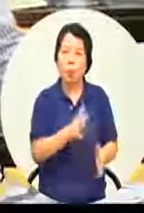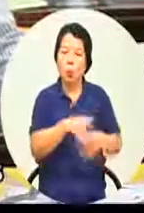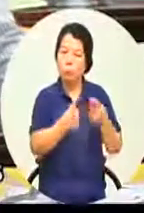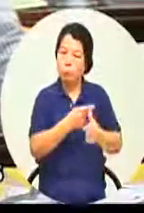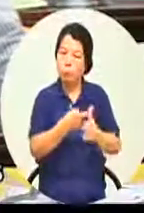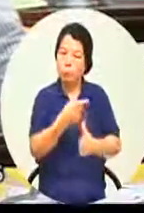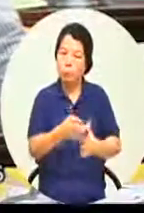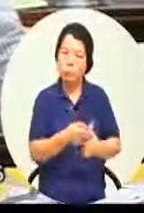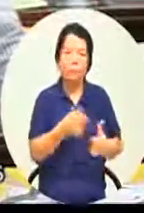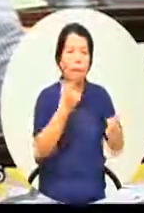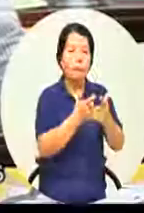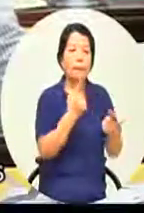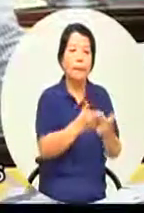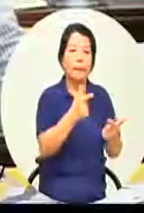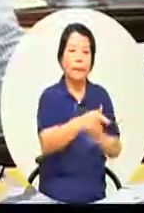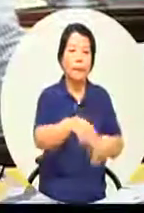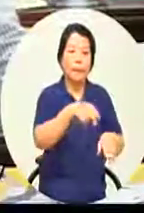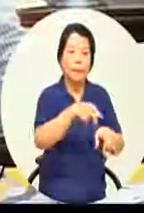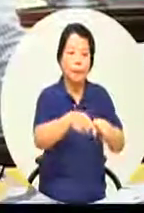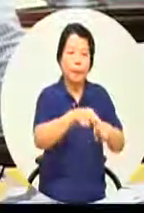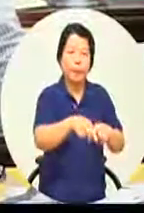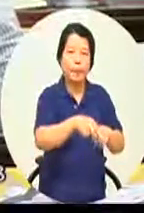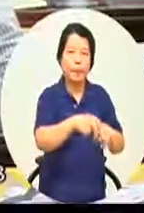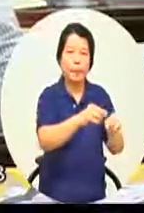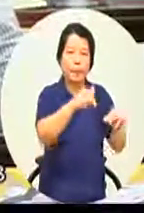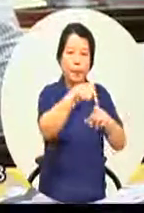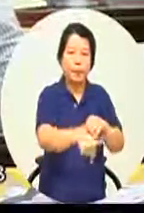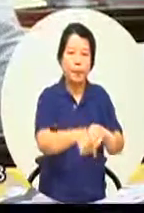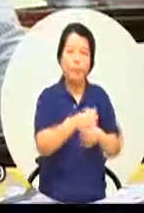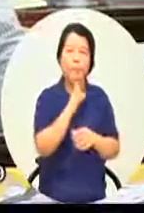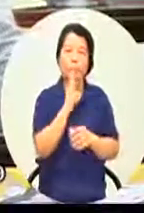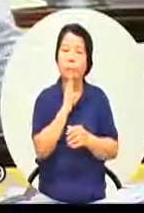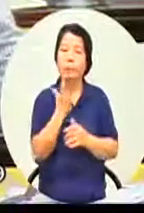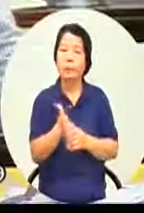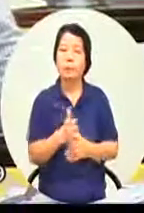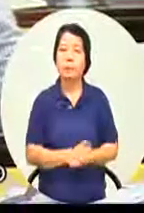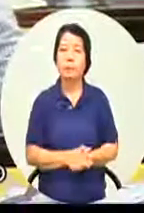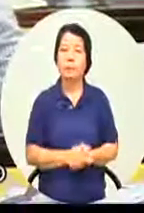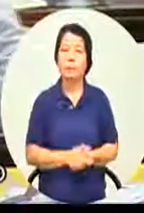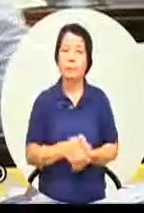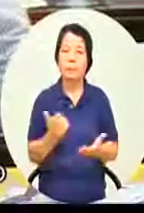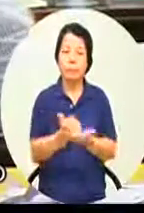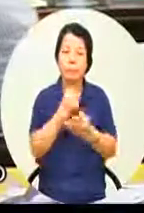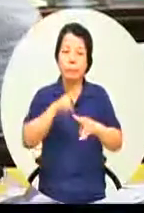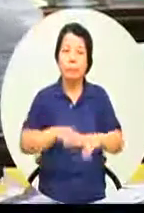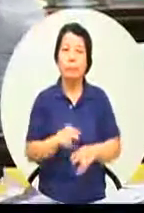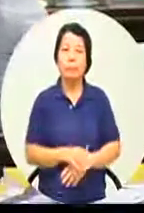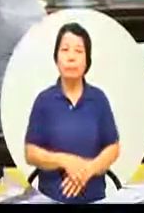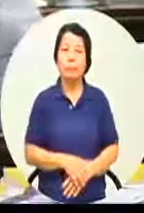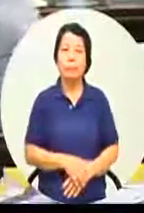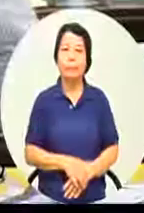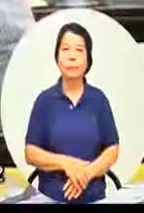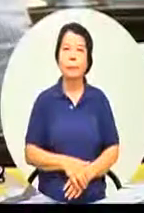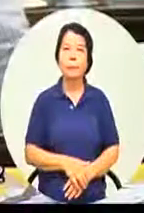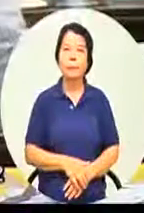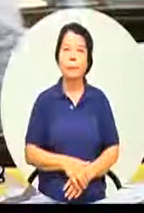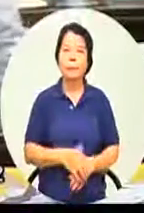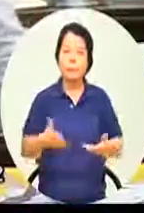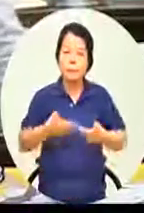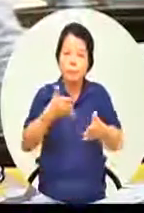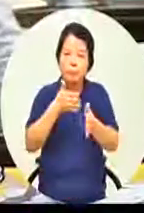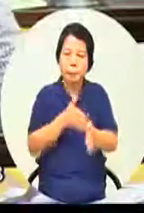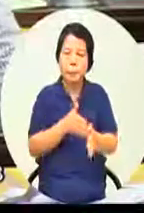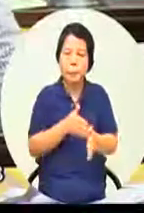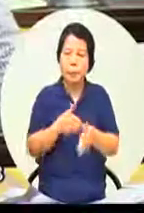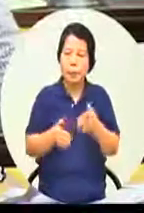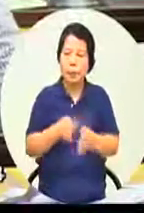接，然后可以早日的来完成全线通车，是不是这样的意思？好，谢谢局长。局长，你先请坐。我想轻轨捷运可以早日来